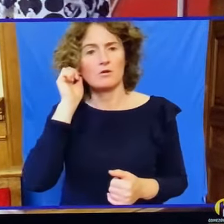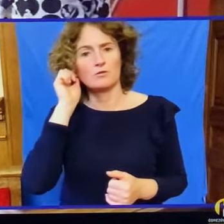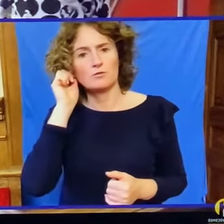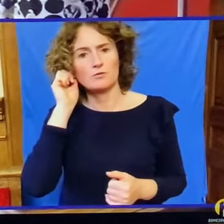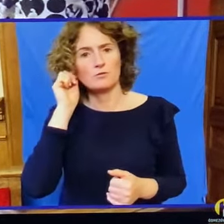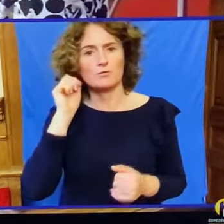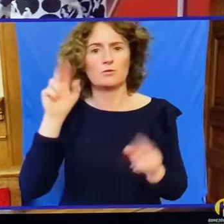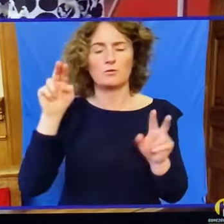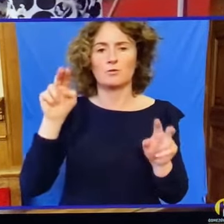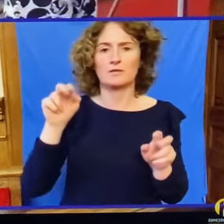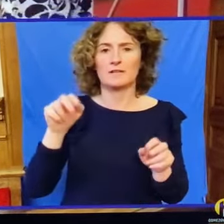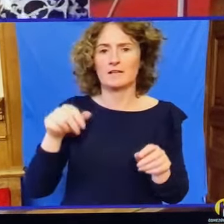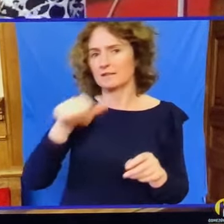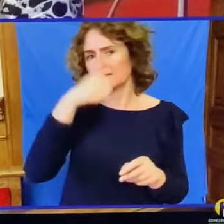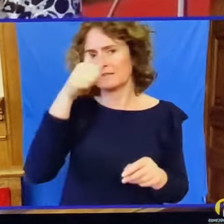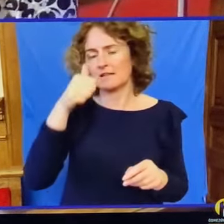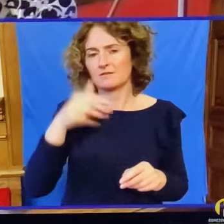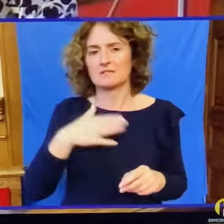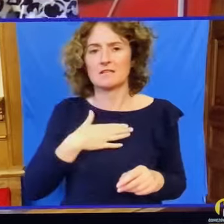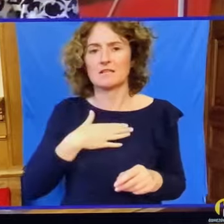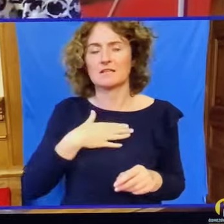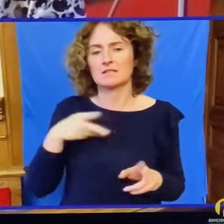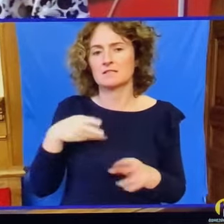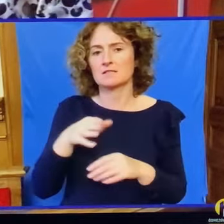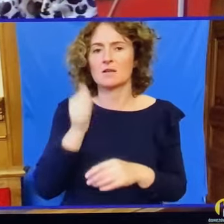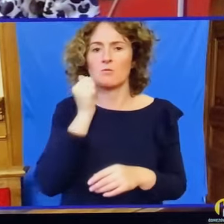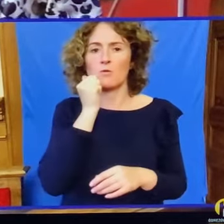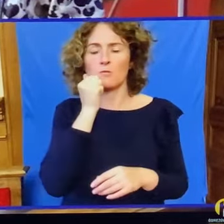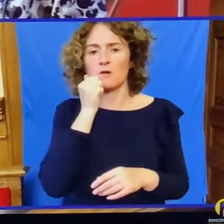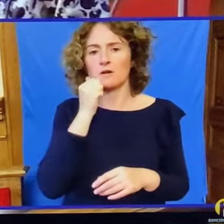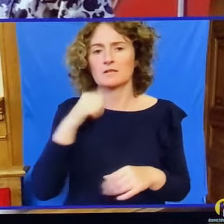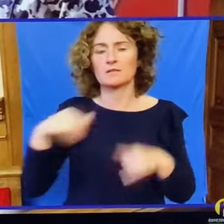Szabó Margit vagyok, Hódmezővásárhelyi lakos.